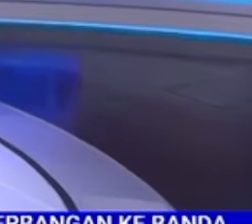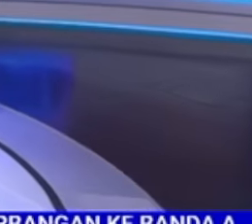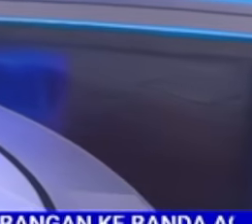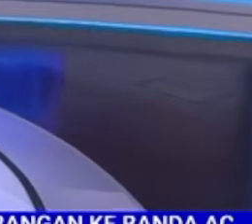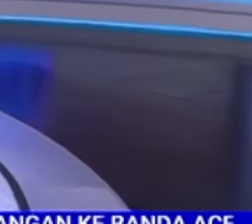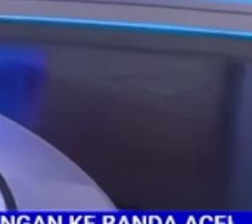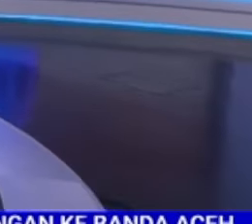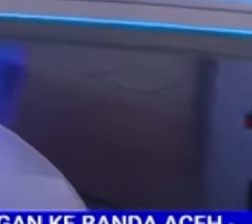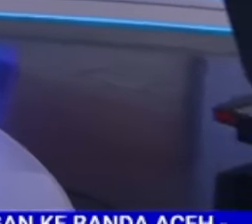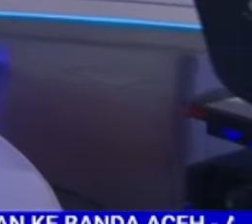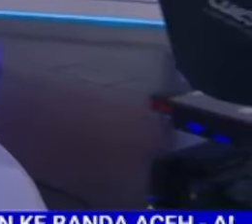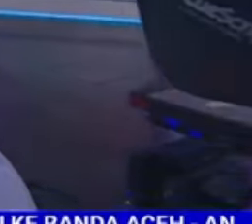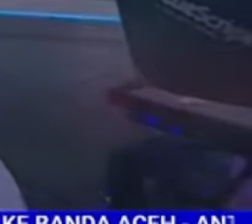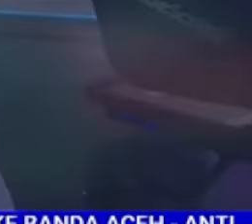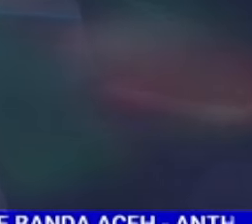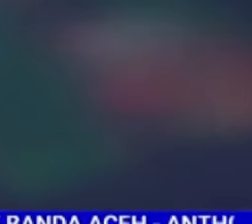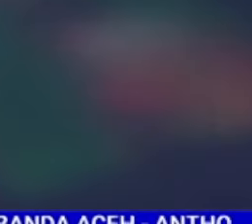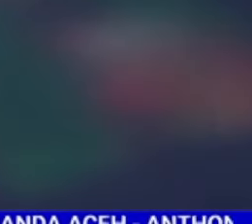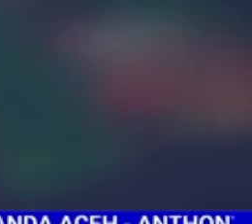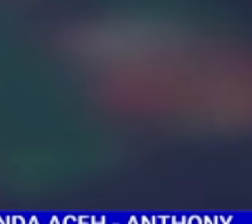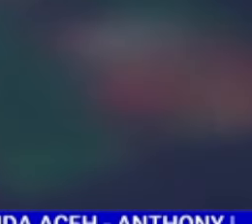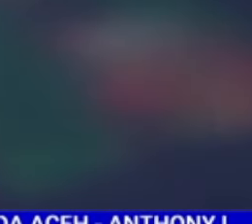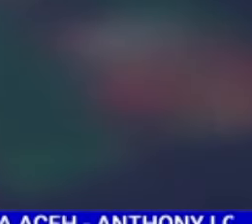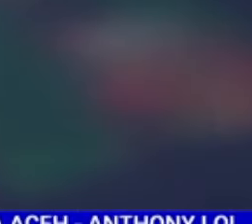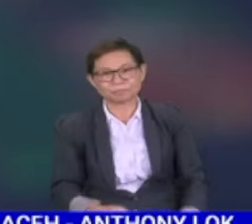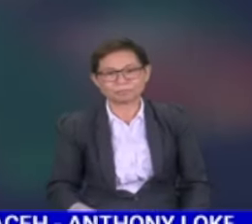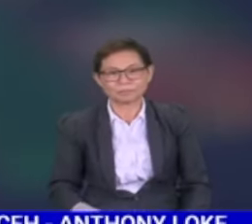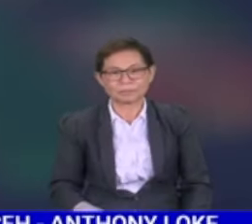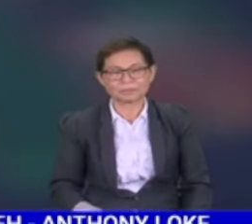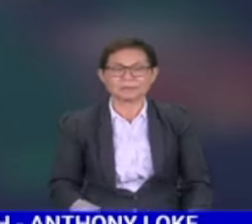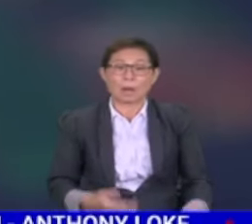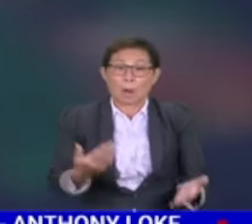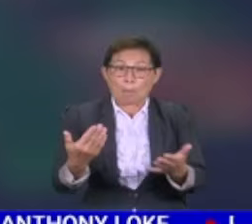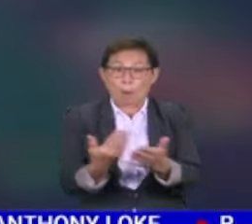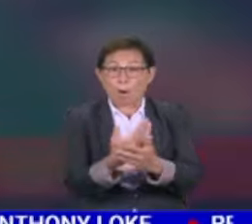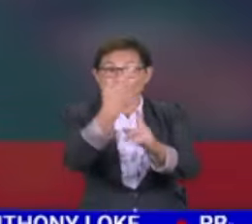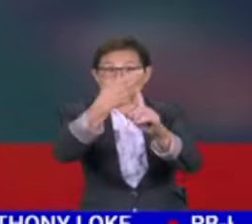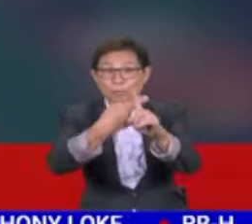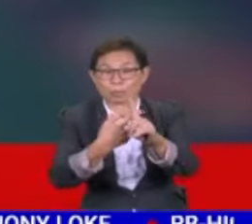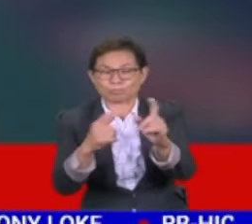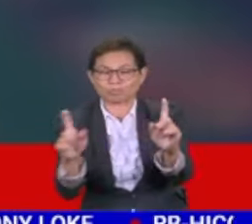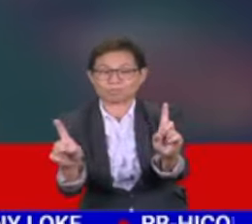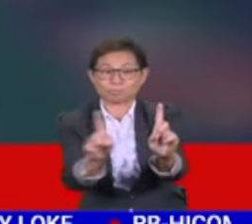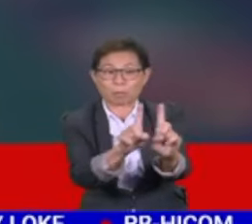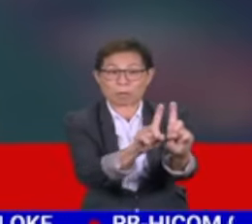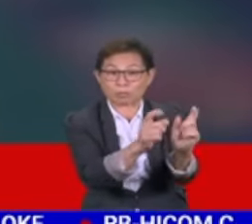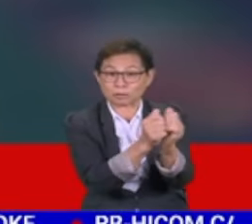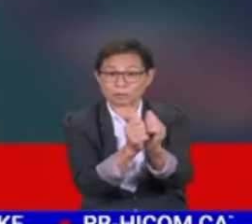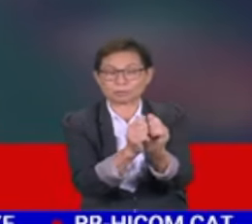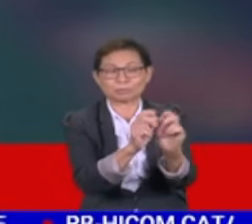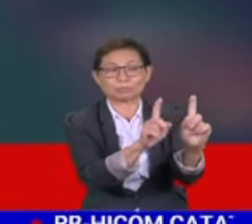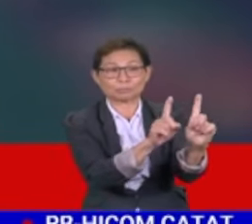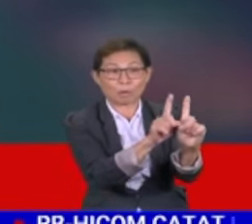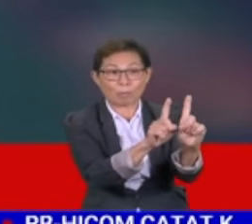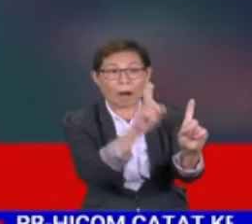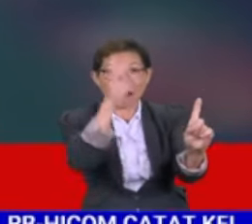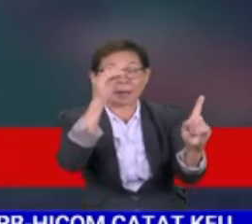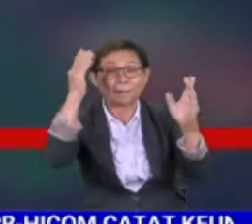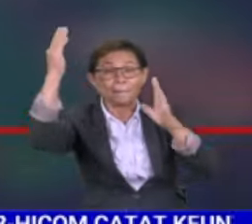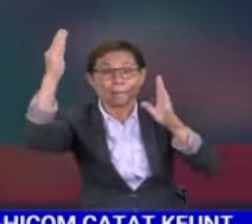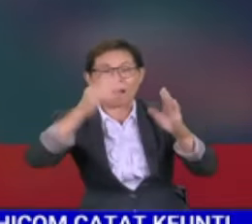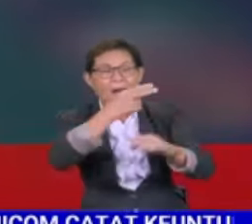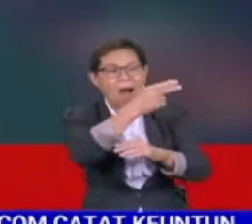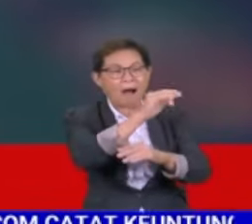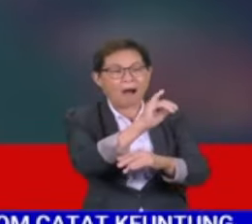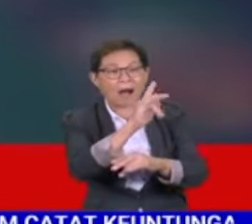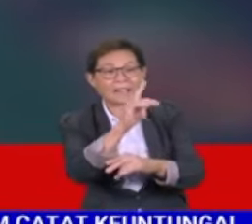dengan perkembangan sukan badminton terlebih dahulu. Meskipun baru hampir sebulan digandingkan bersama, bergol lelaki negara Muhammad Haikal